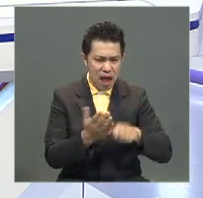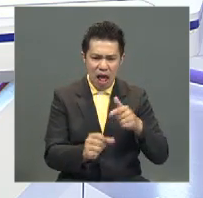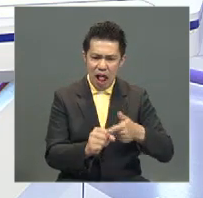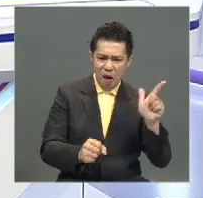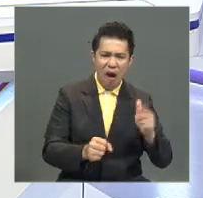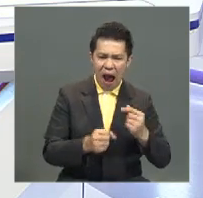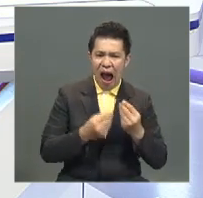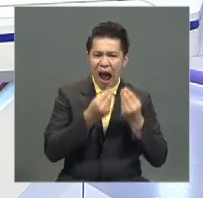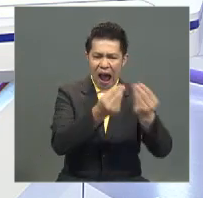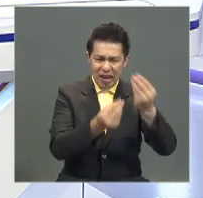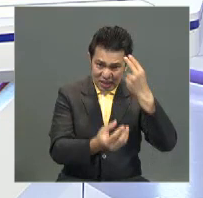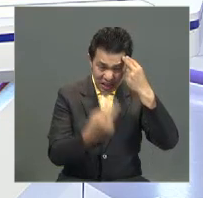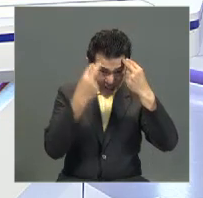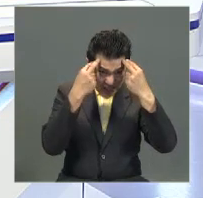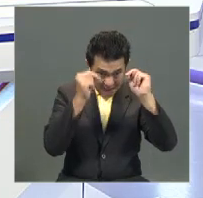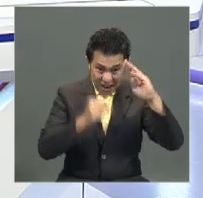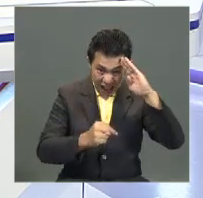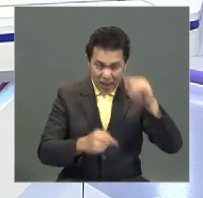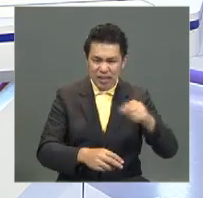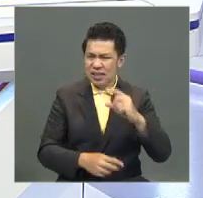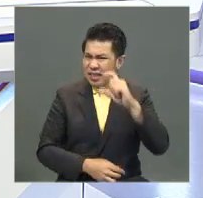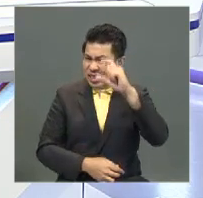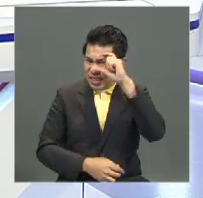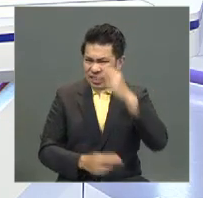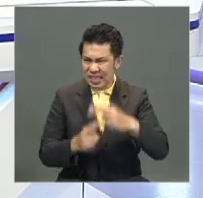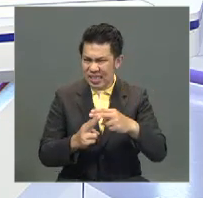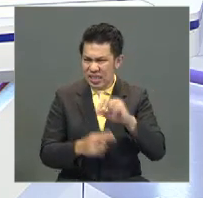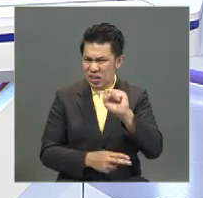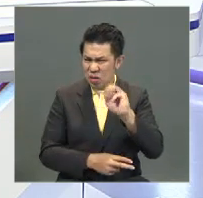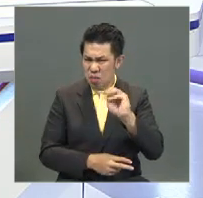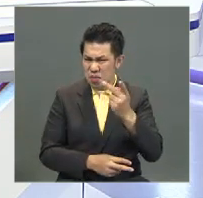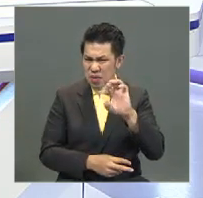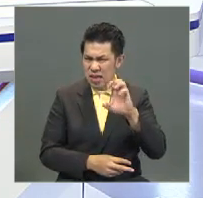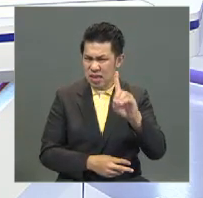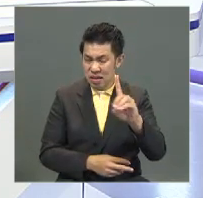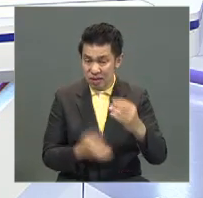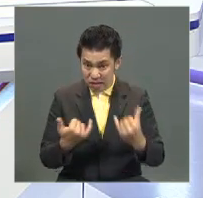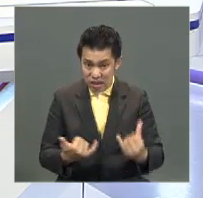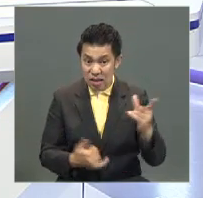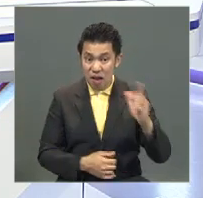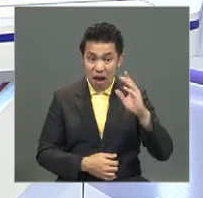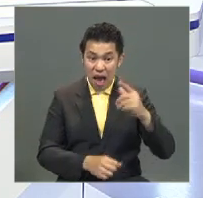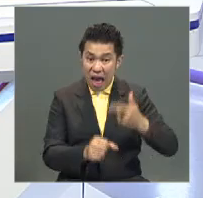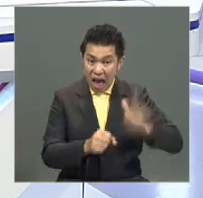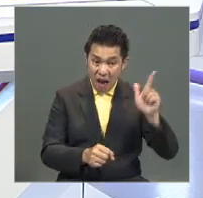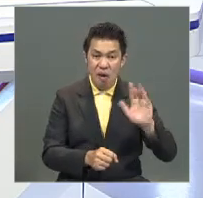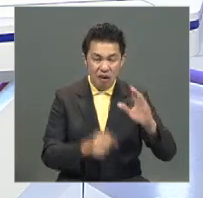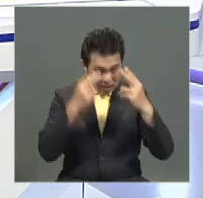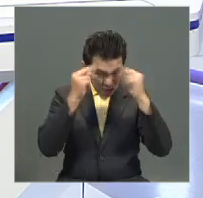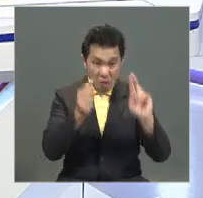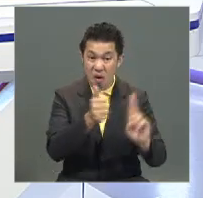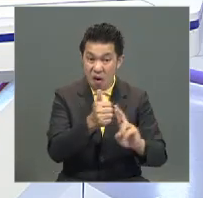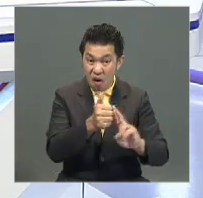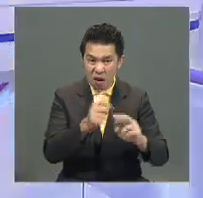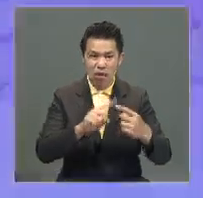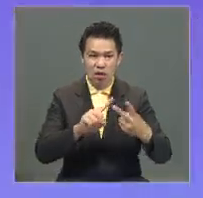รัฐมนตรีโดยเฉพาะท่านสมคิดเองตั้งแต่เมื่อวานแต่ว่าจริงๆแล้ววันนี้ค่ะหนังสือลาออกของนายสมคิดจาตุศรีพิทักษ์รองนายกรัฐ